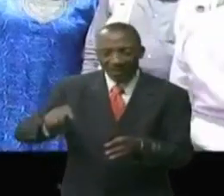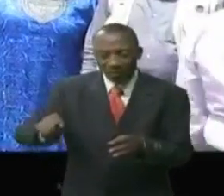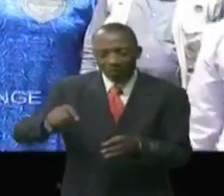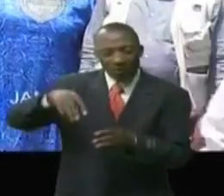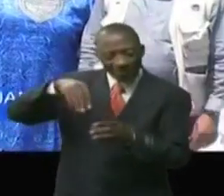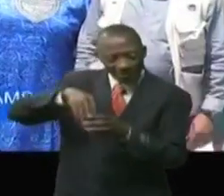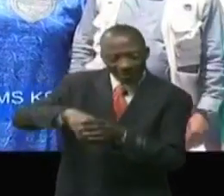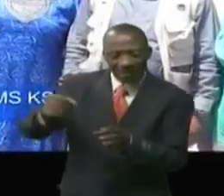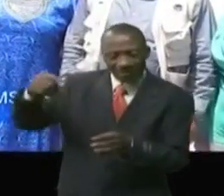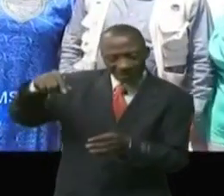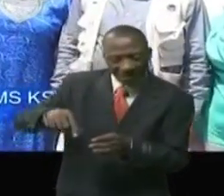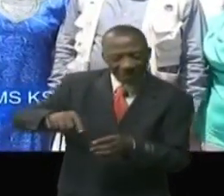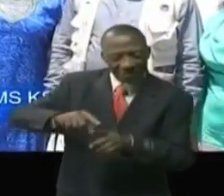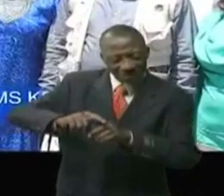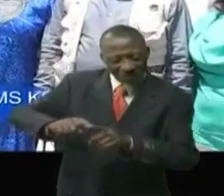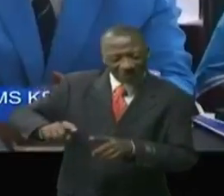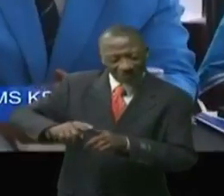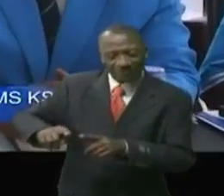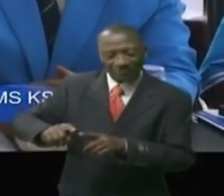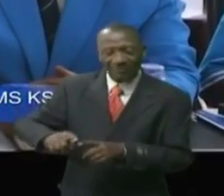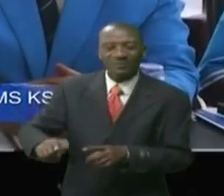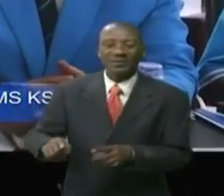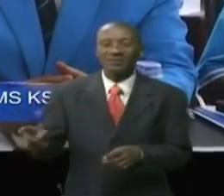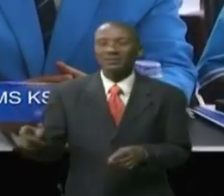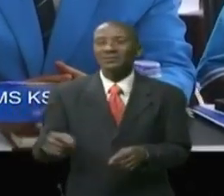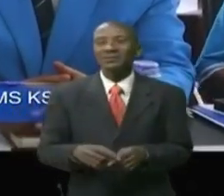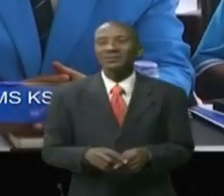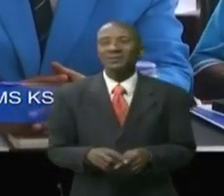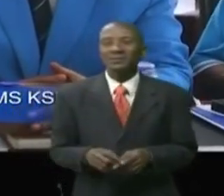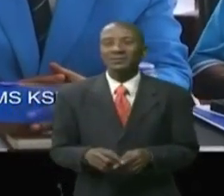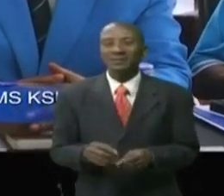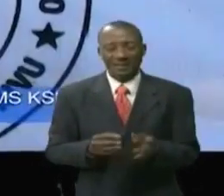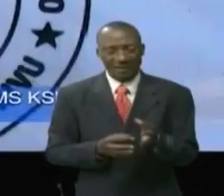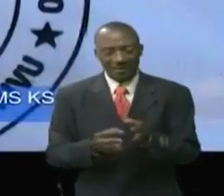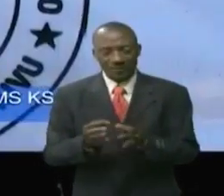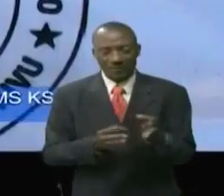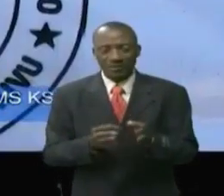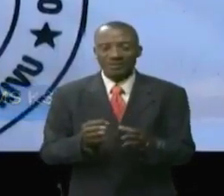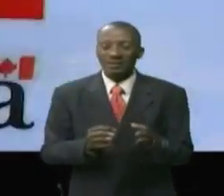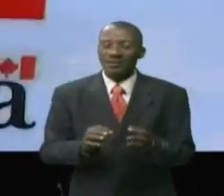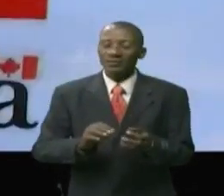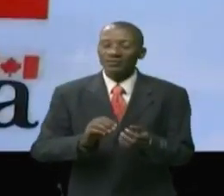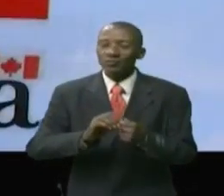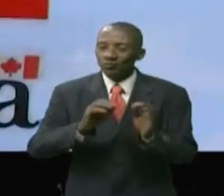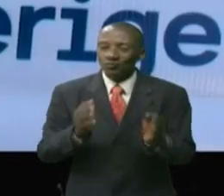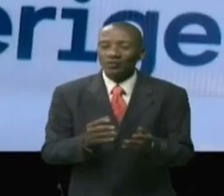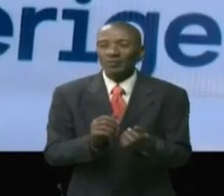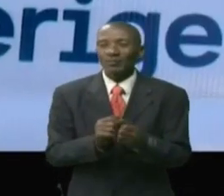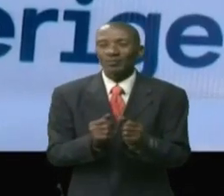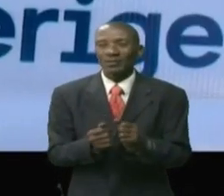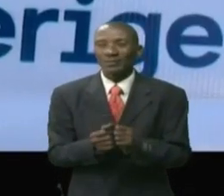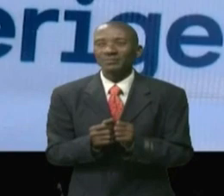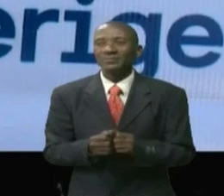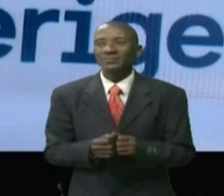participation des acteurs de la société civile des acteurs juridiques des prestataires de soins et d'autres